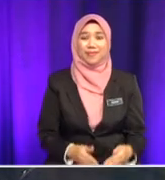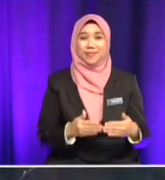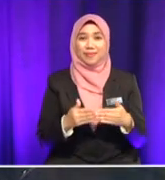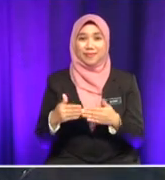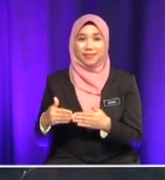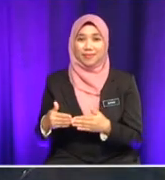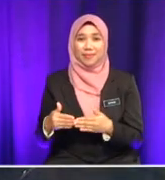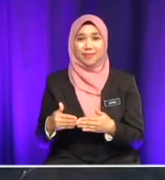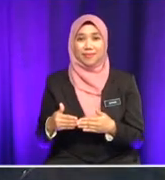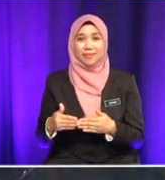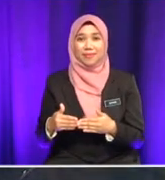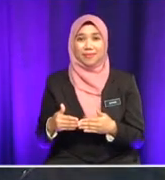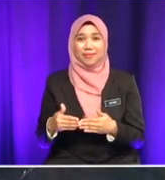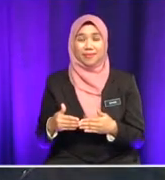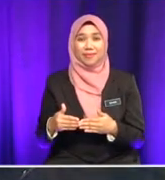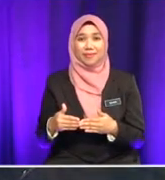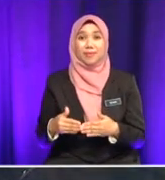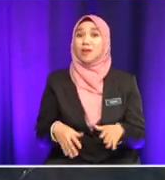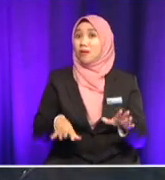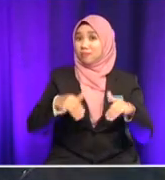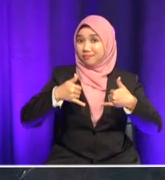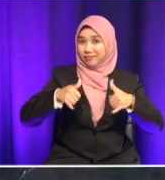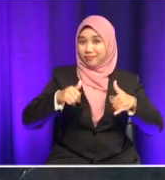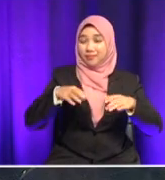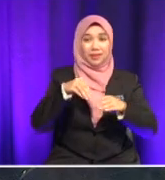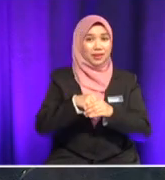pada permainan dalam kumpulannya